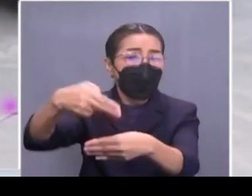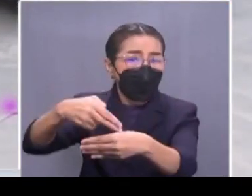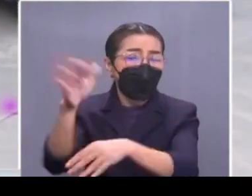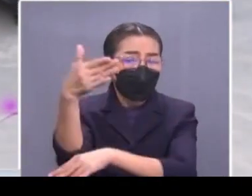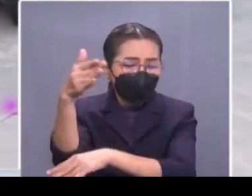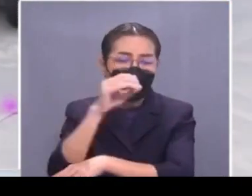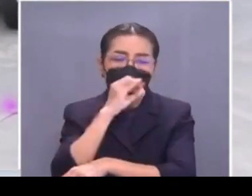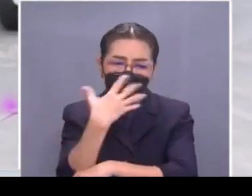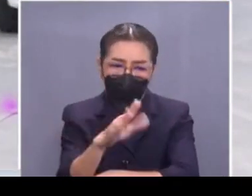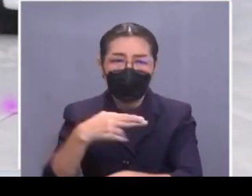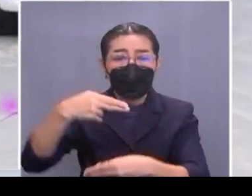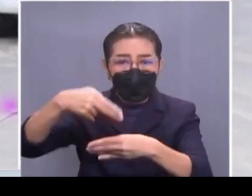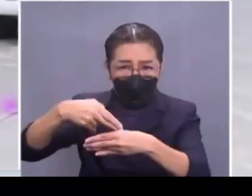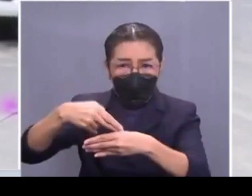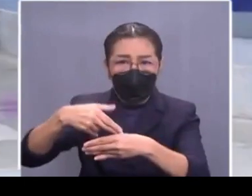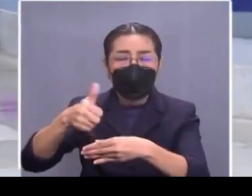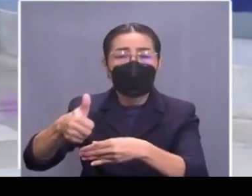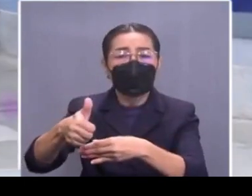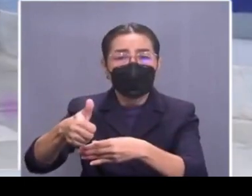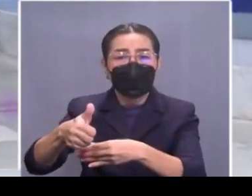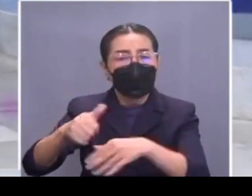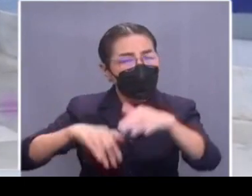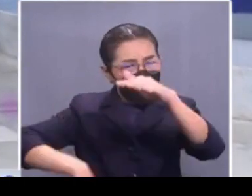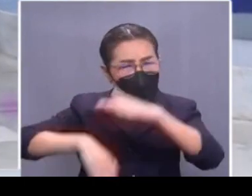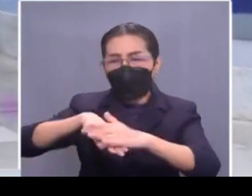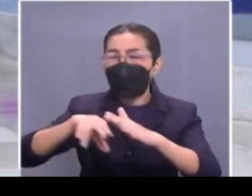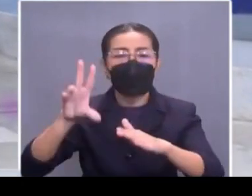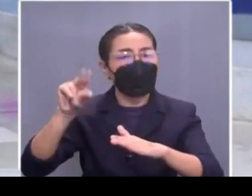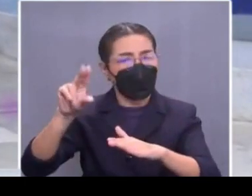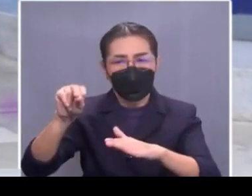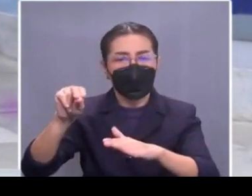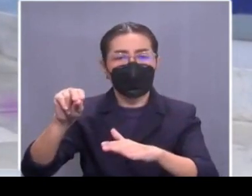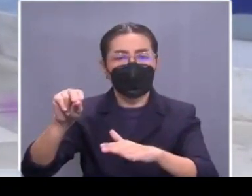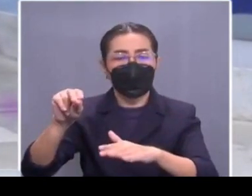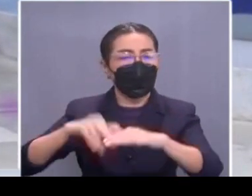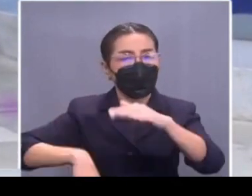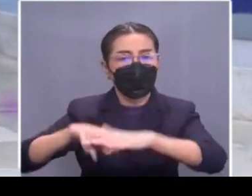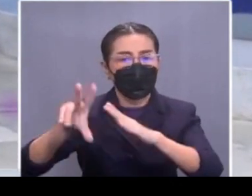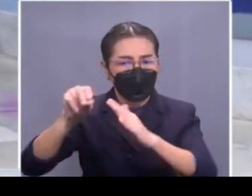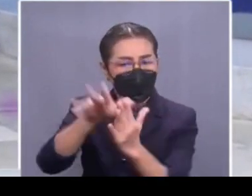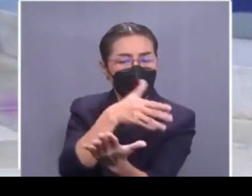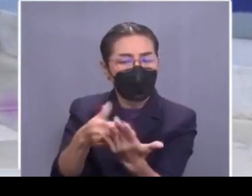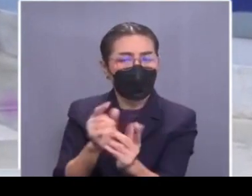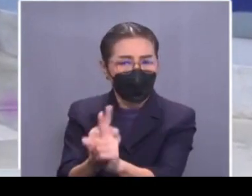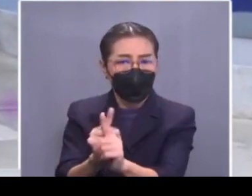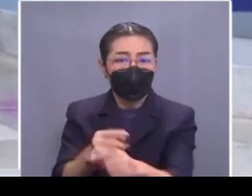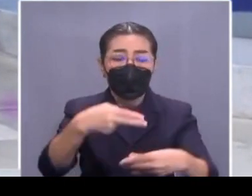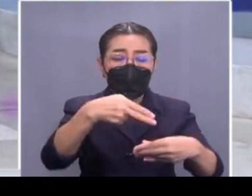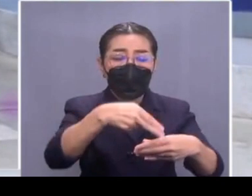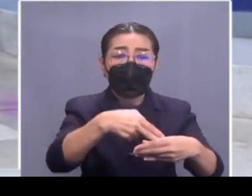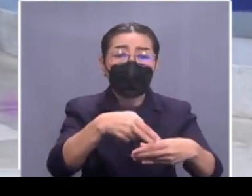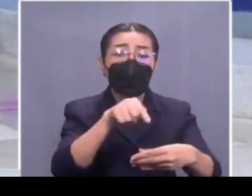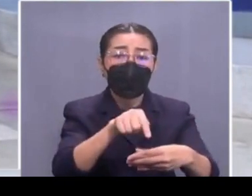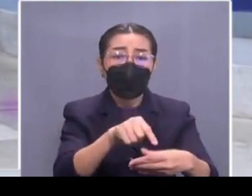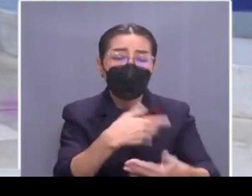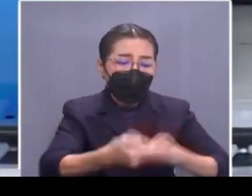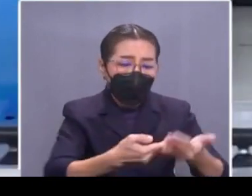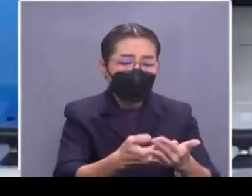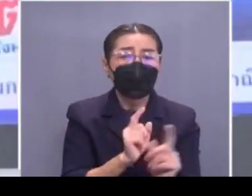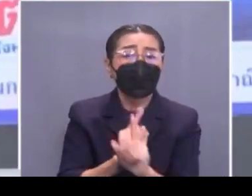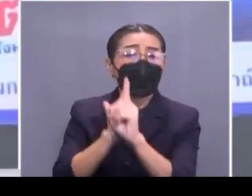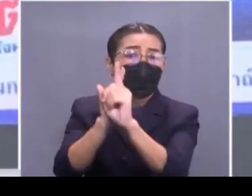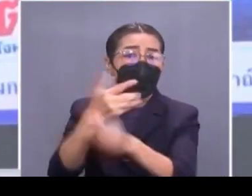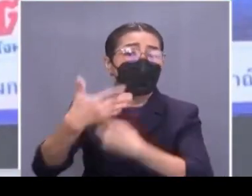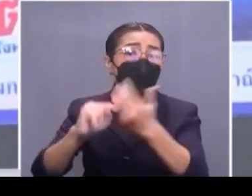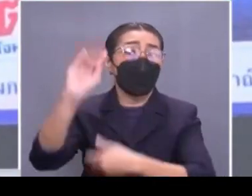าการตรึงราคาน้ำมันตรึงได้30 บาทต่อลิตรตามแผนการบริหารจัดการค่ะราคาน้ำมันก็ต้องอิงจากราคาตลาดโลกรัฐบาลมีการติดต